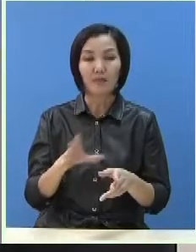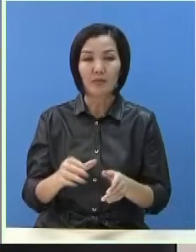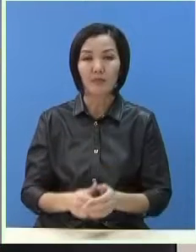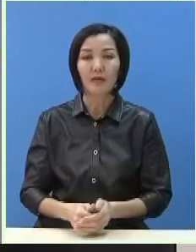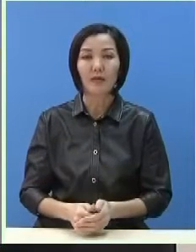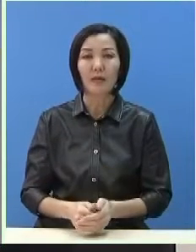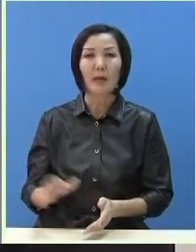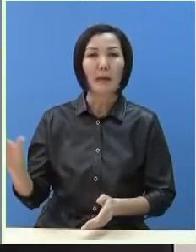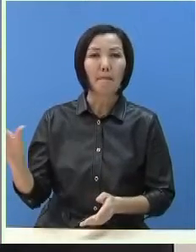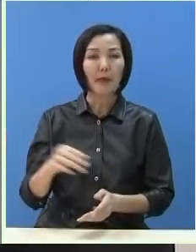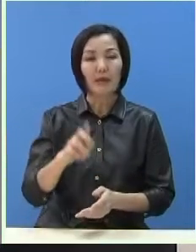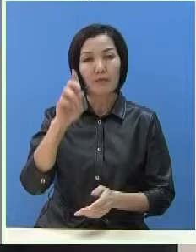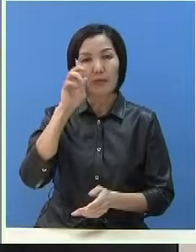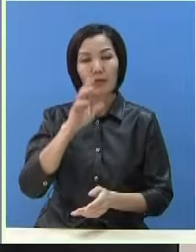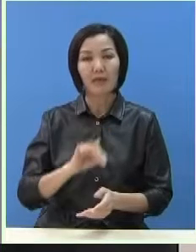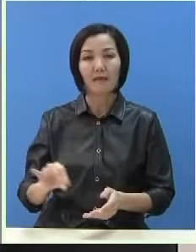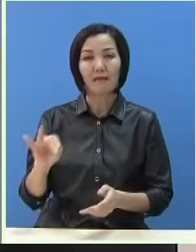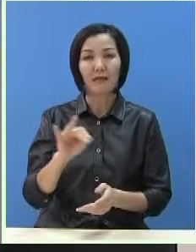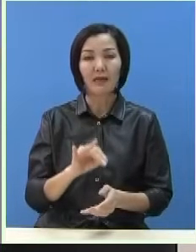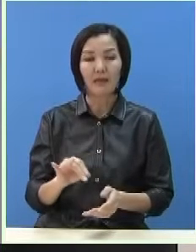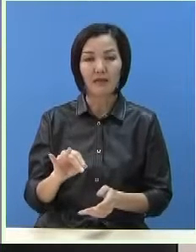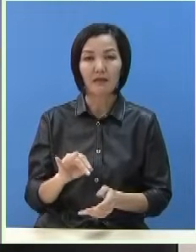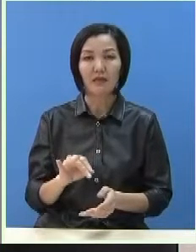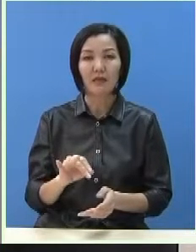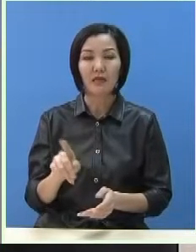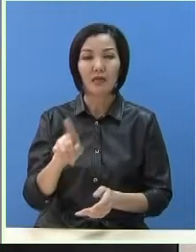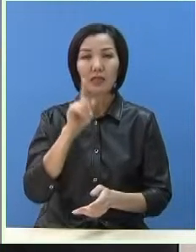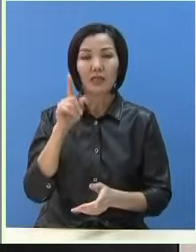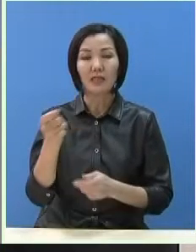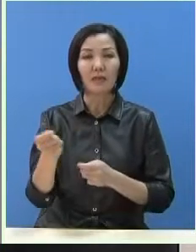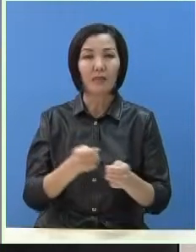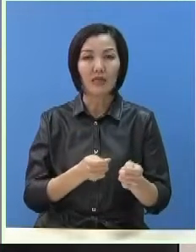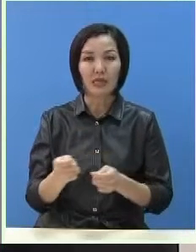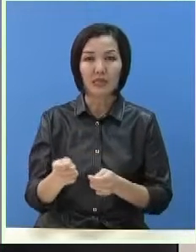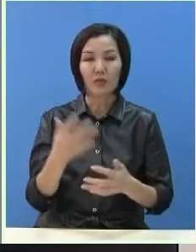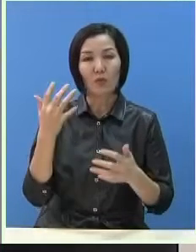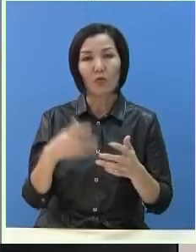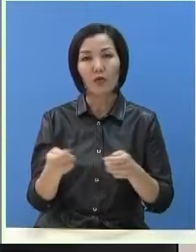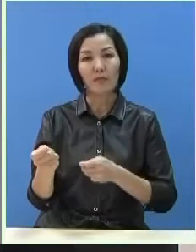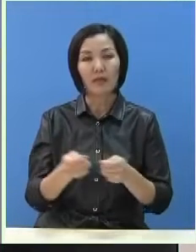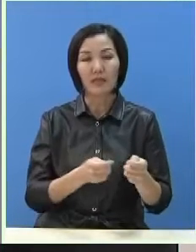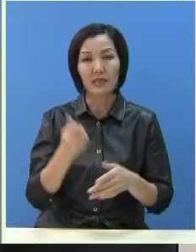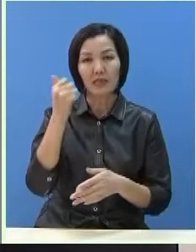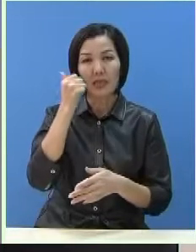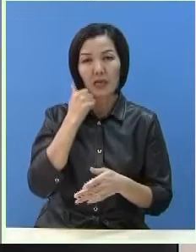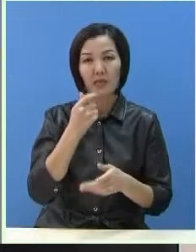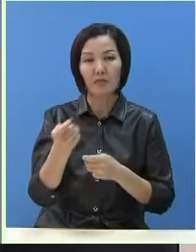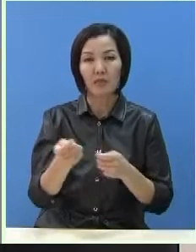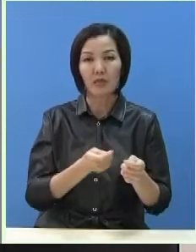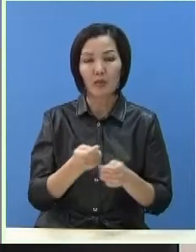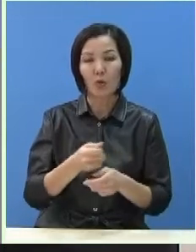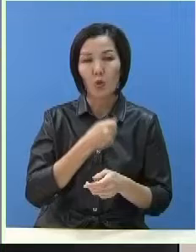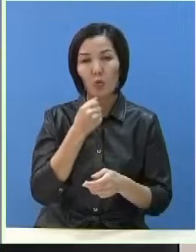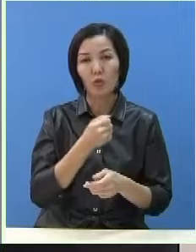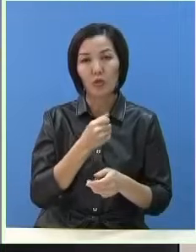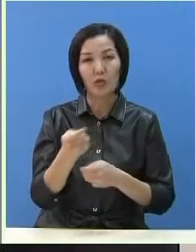келген мемлекеттің тарихында мемлекетті тек қана жастар билесін, тек қана орта буын билесін, немесе үлкен